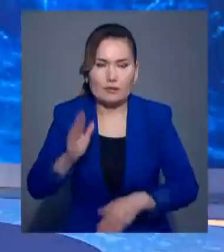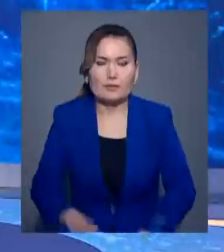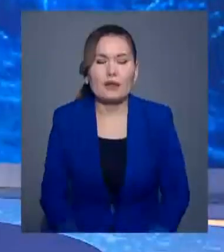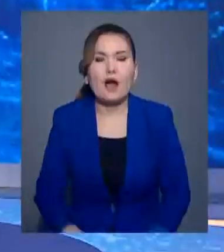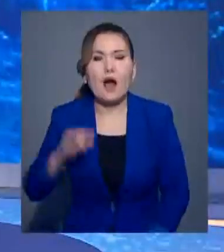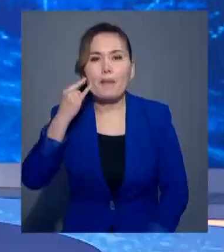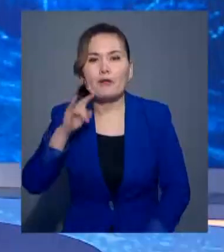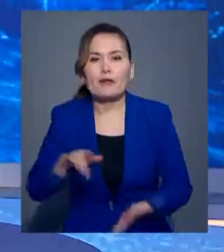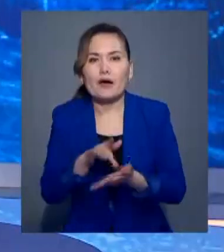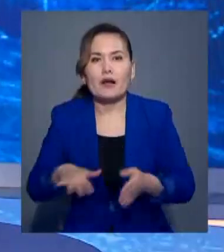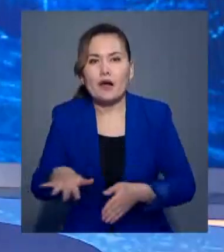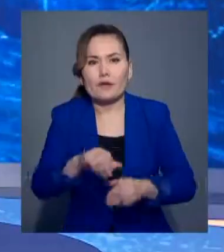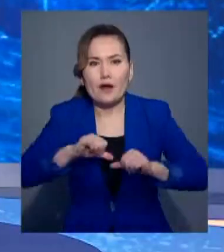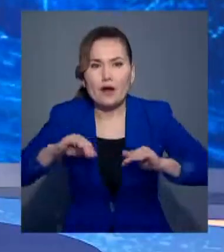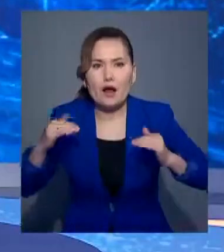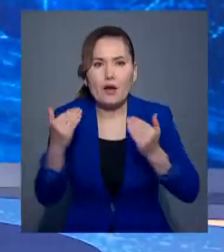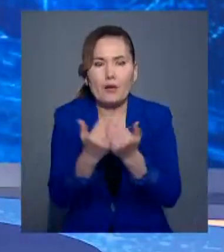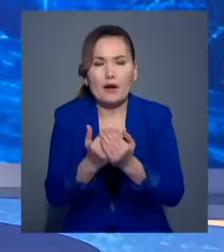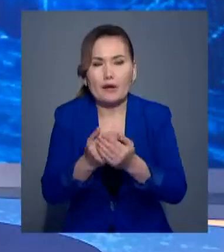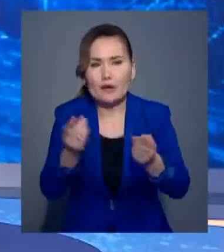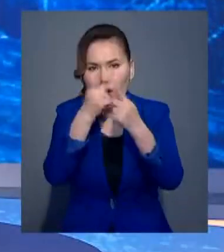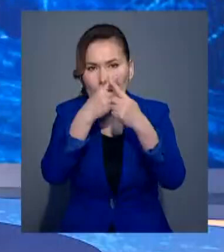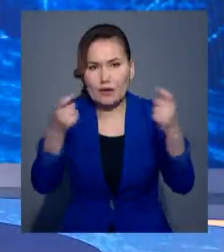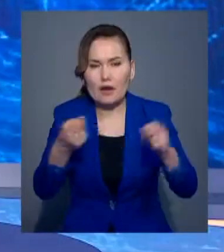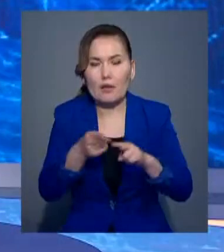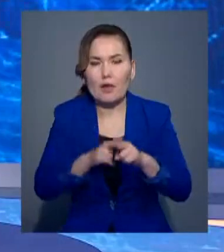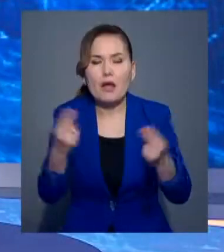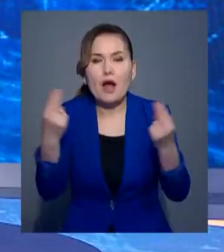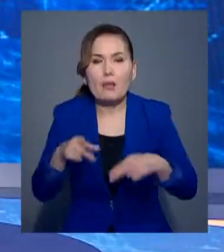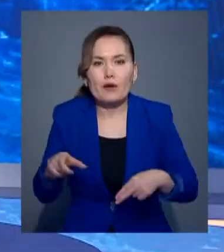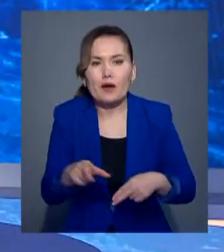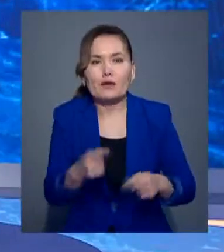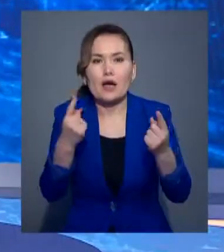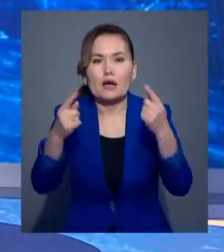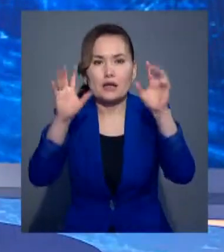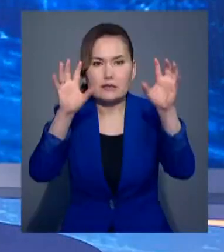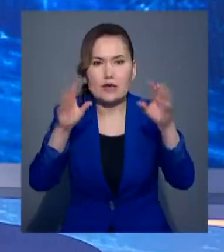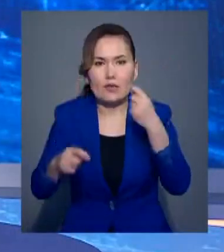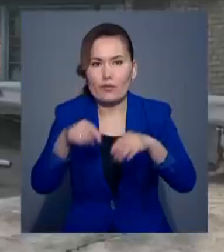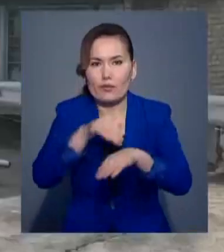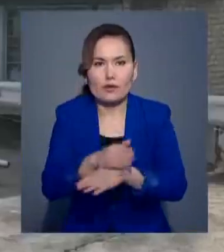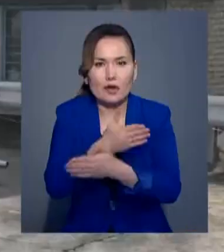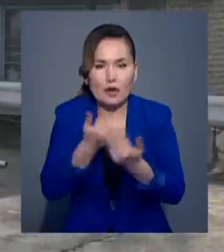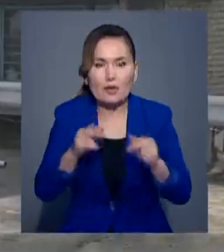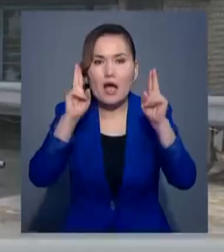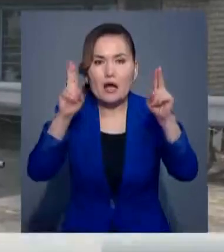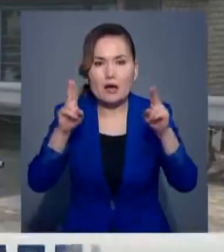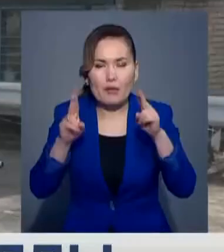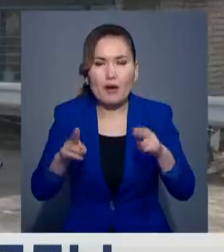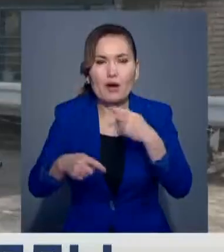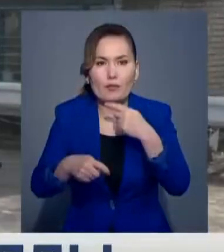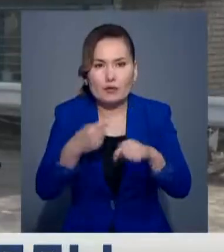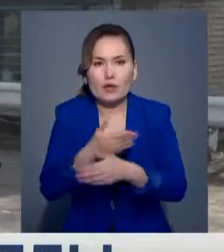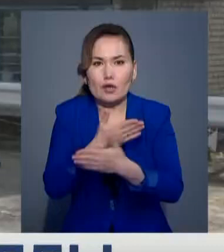Ертіс өңірінде карантин жарияланғалы бері блокбекеттерде ірі заң бұзушылықтар тіркелген жоқ. Ережені бұзбағанмен